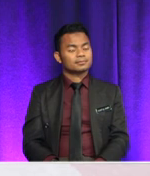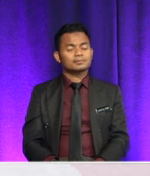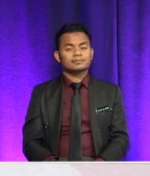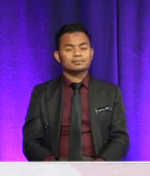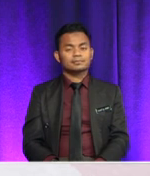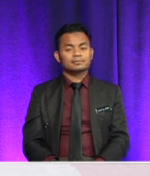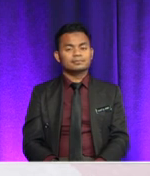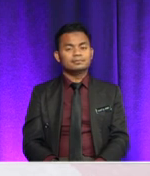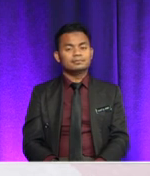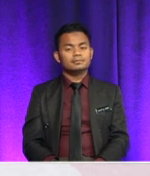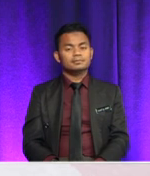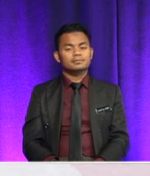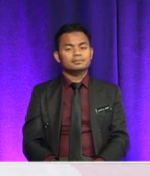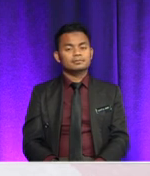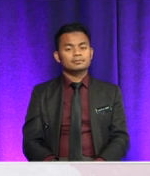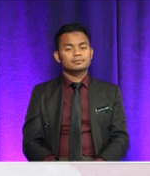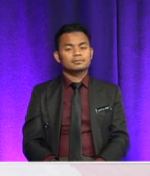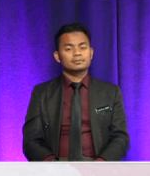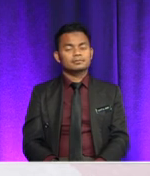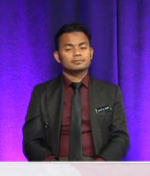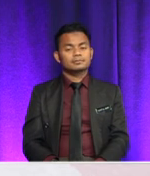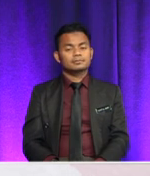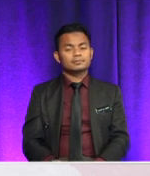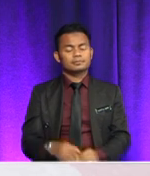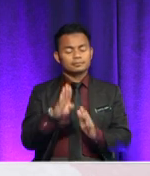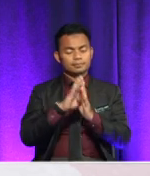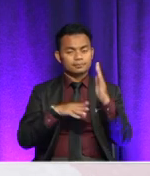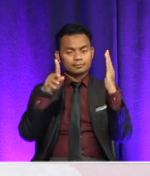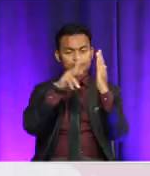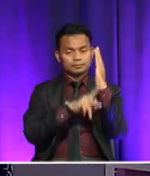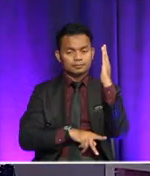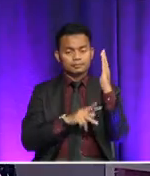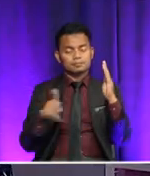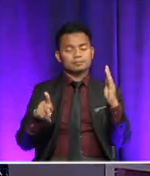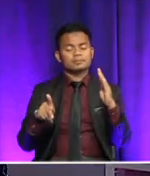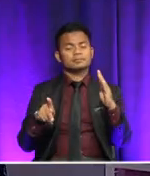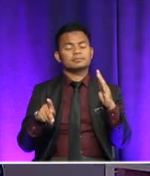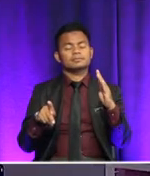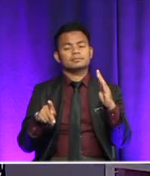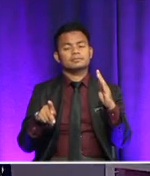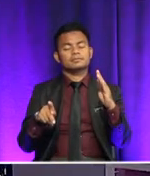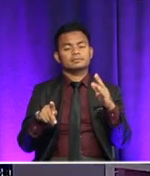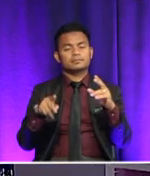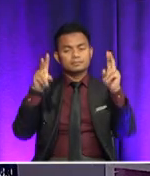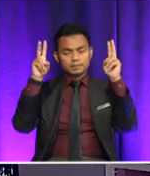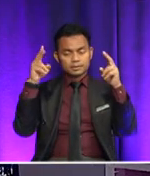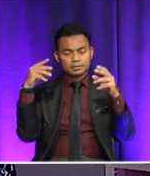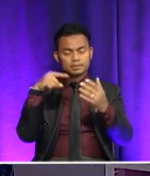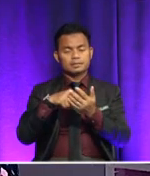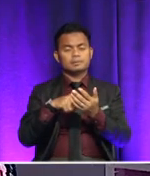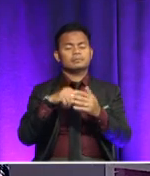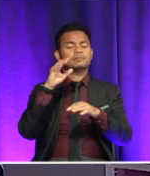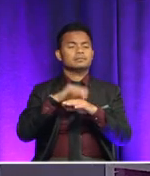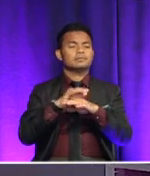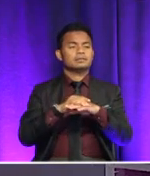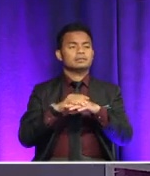Oke baik jadi berdasarkan peregang ini sebenarnya terdapat banyak ayat majmu Oke tengok di sini